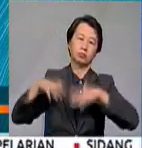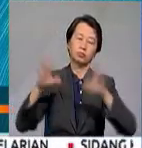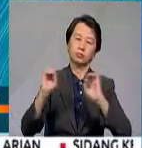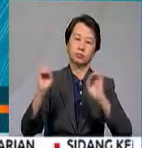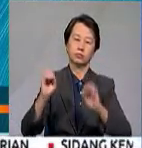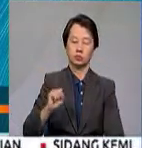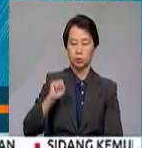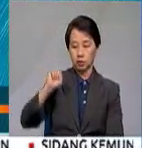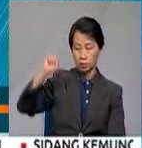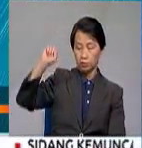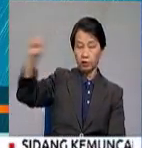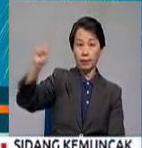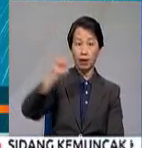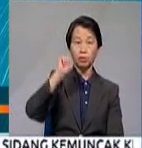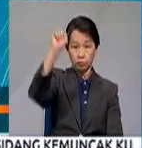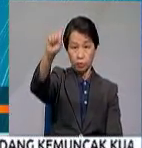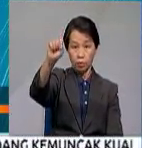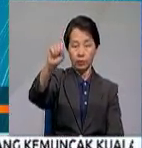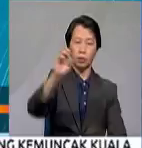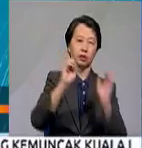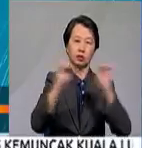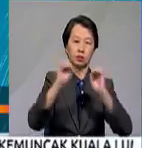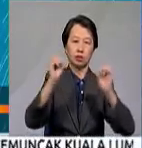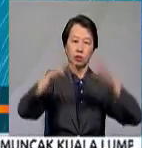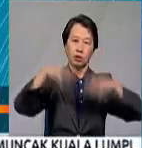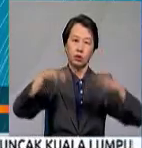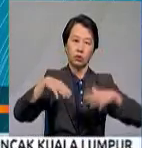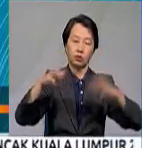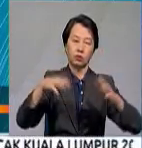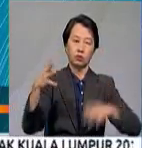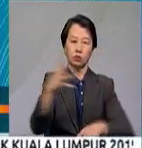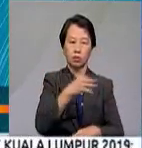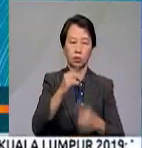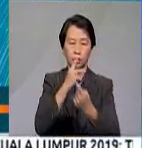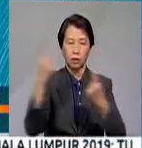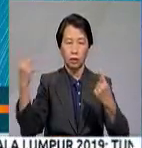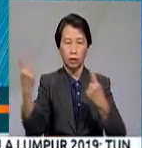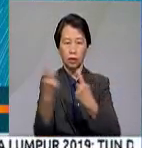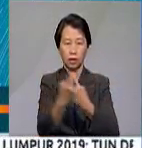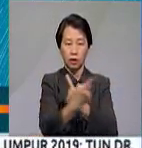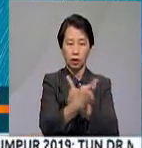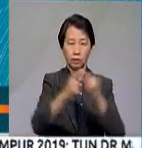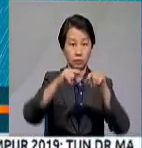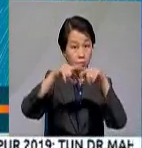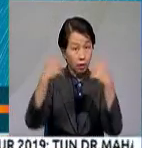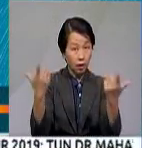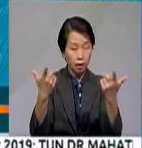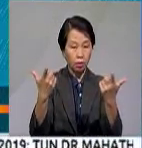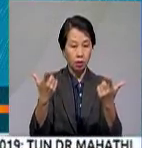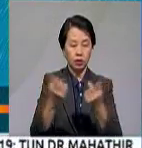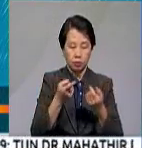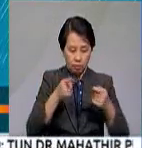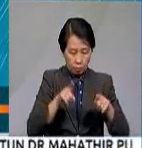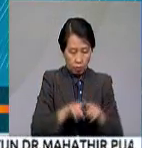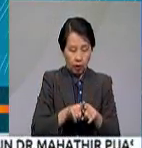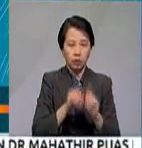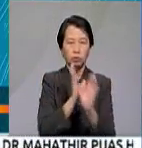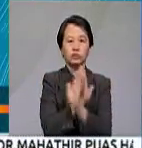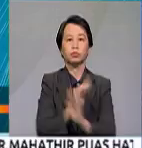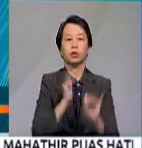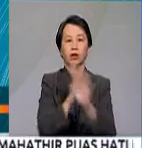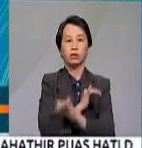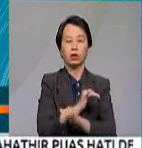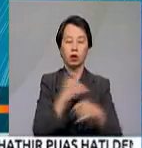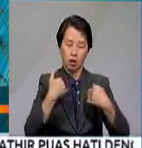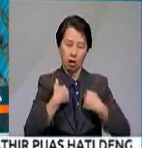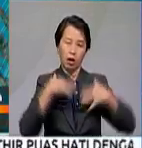negeri Sabah pada ketika ini tiada hujan yang berlaku dan keadaan yang agak berbeza berlaku di negeri Sarawak, yang mana